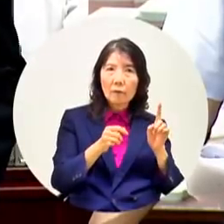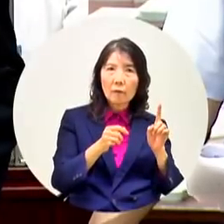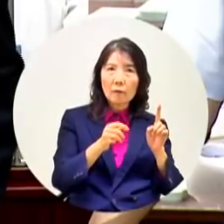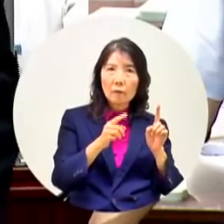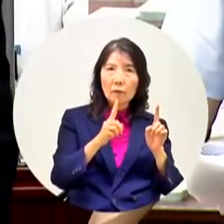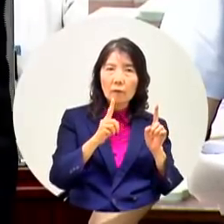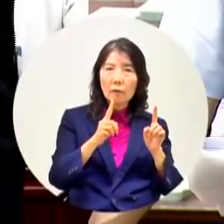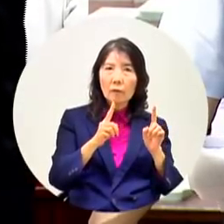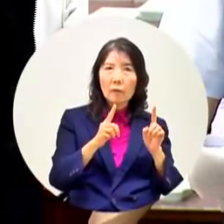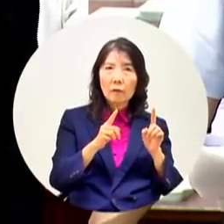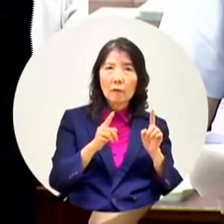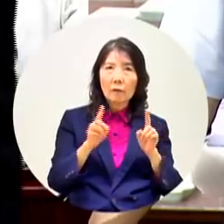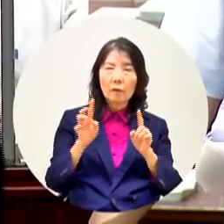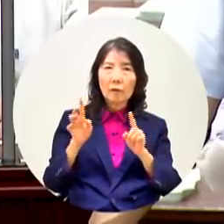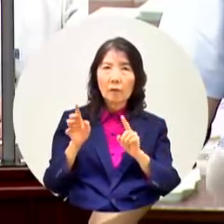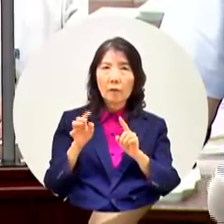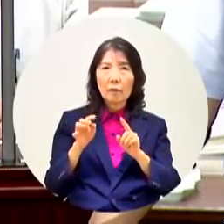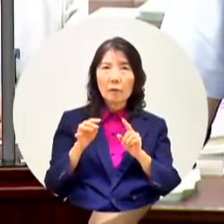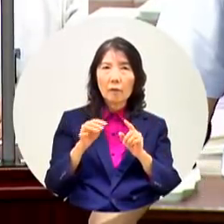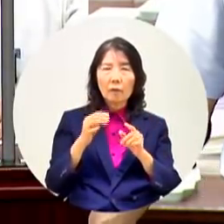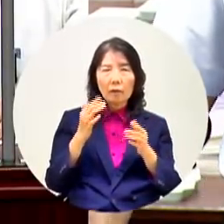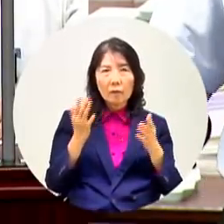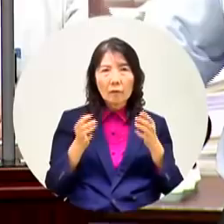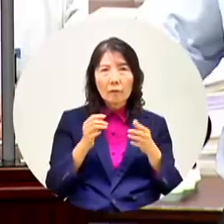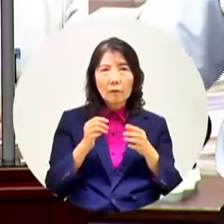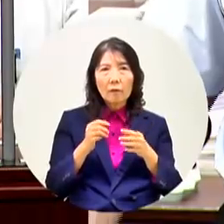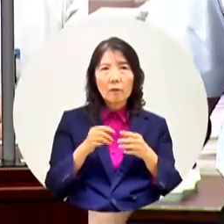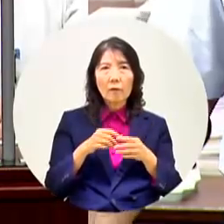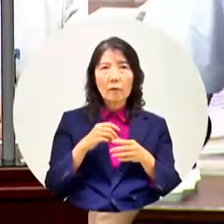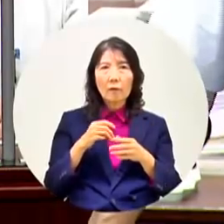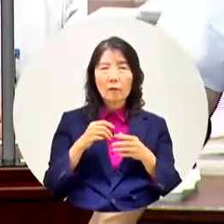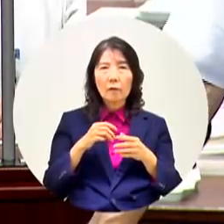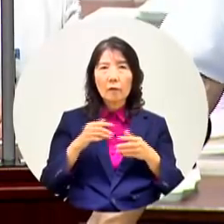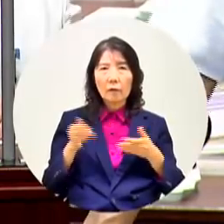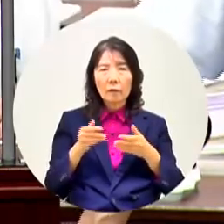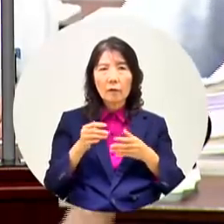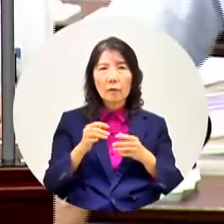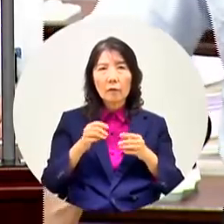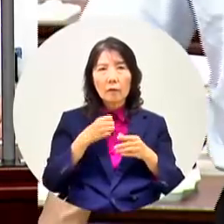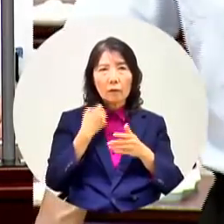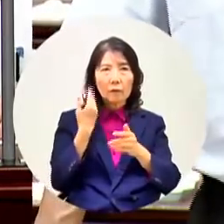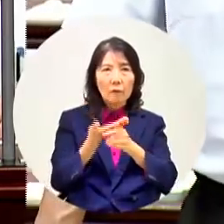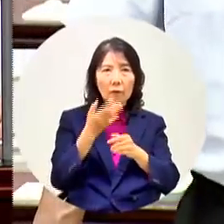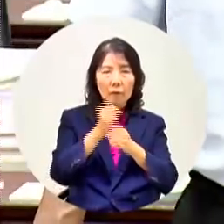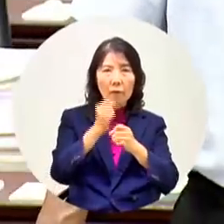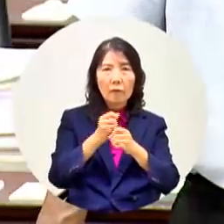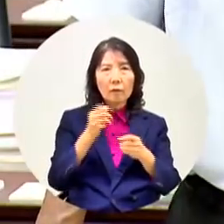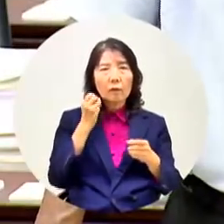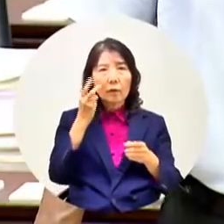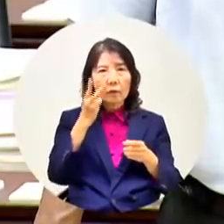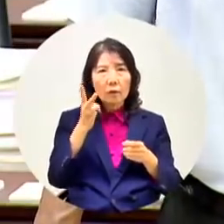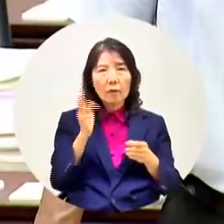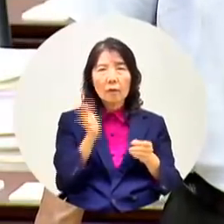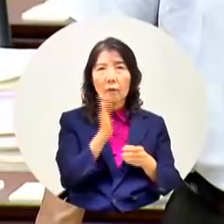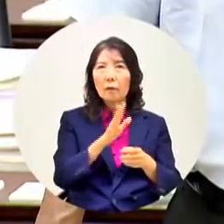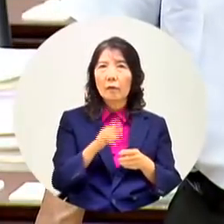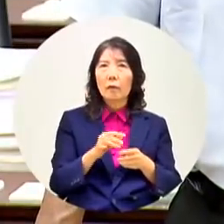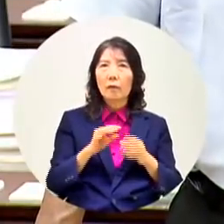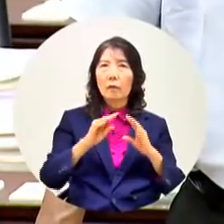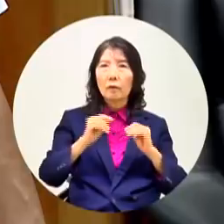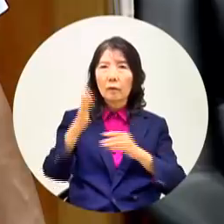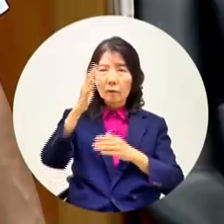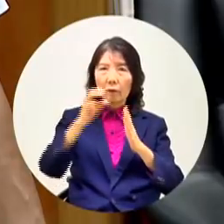后1-2个月应该就会动工。 其实这样先做吼，啊，咱的地震局长，